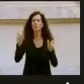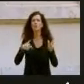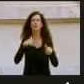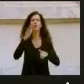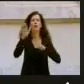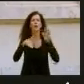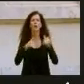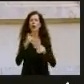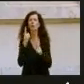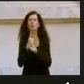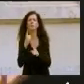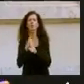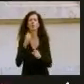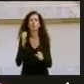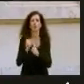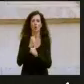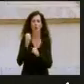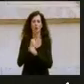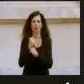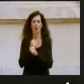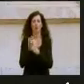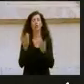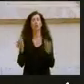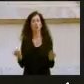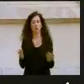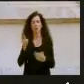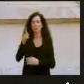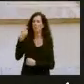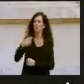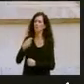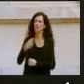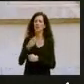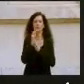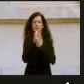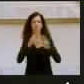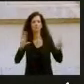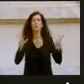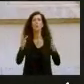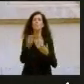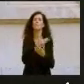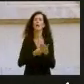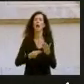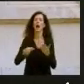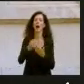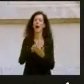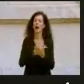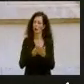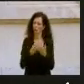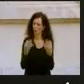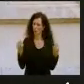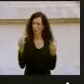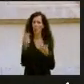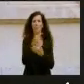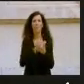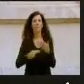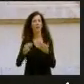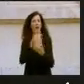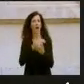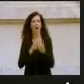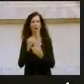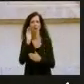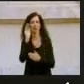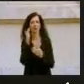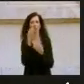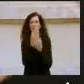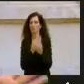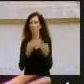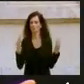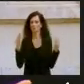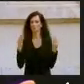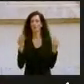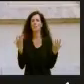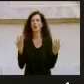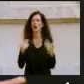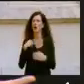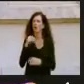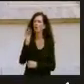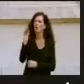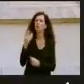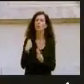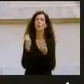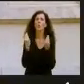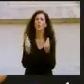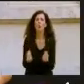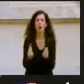lanciato un piano molto ambizioso io le chiedo quando perché servono risposte non dico subito